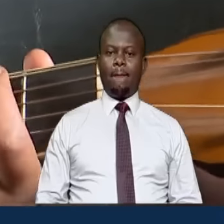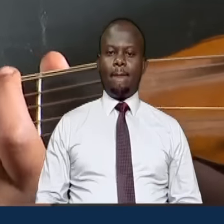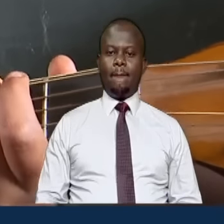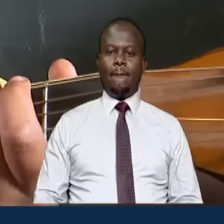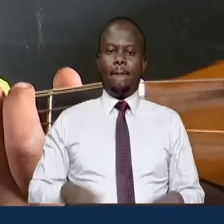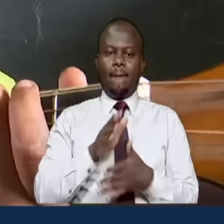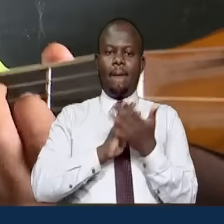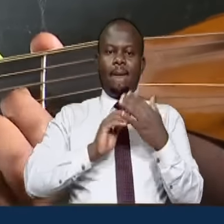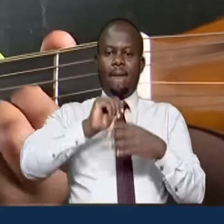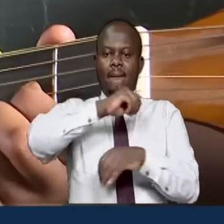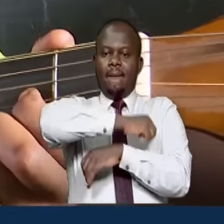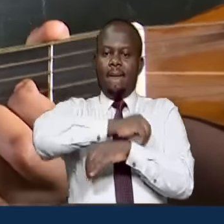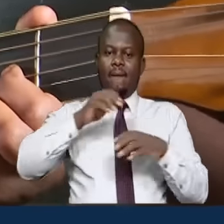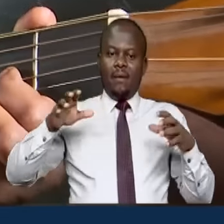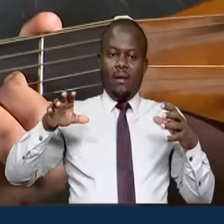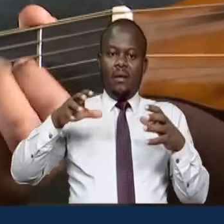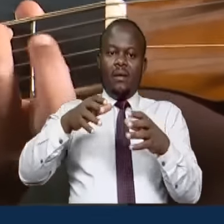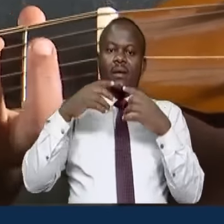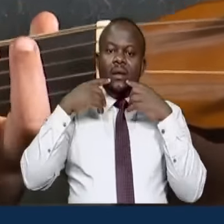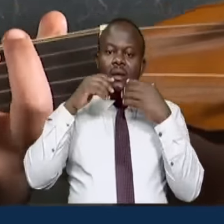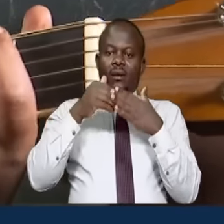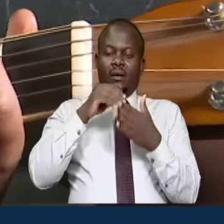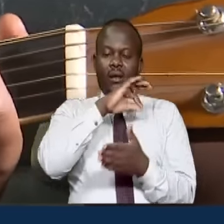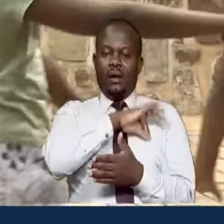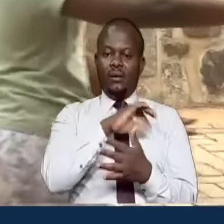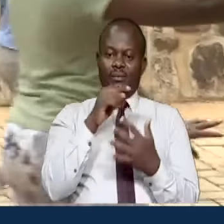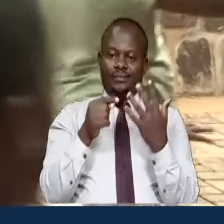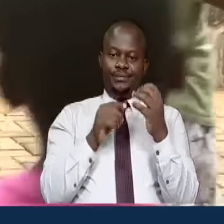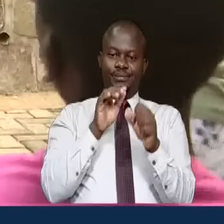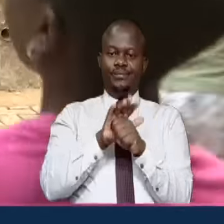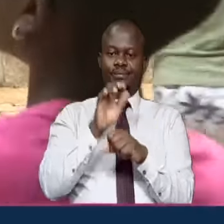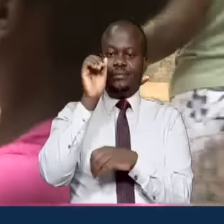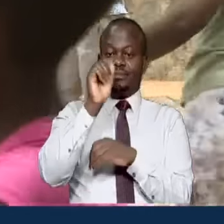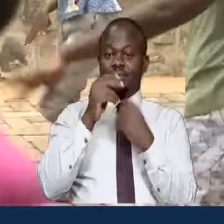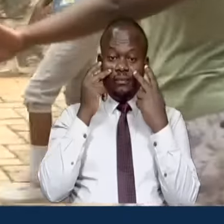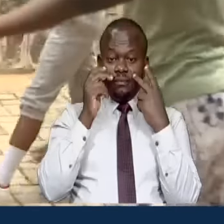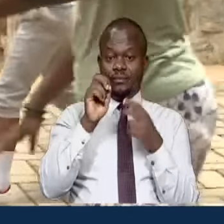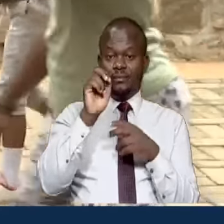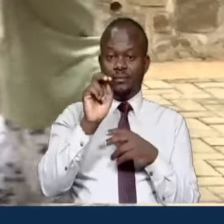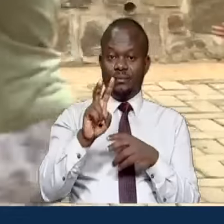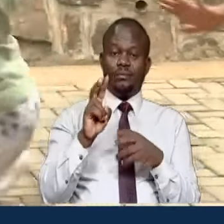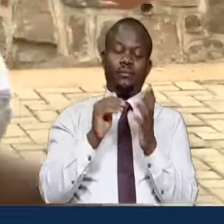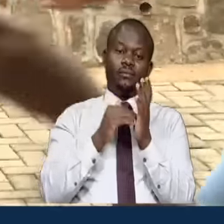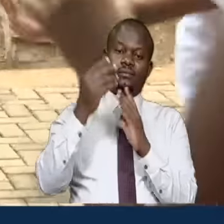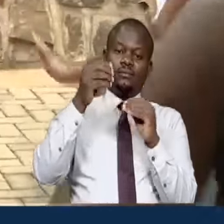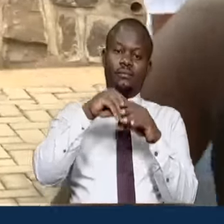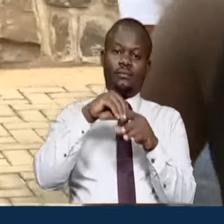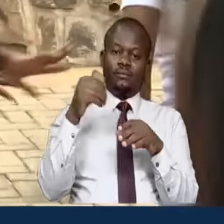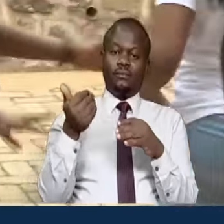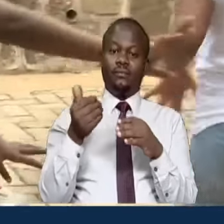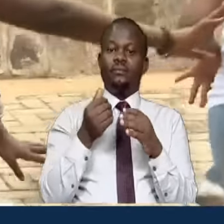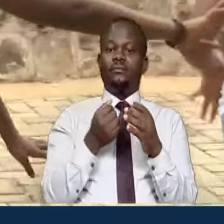Bamwe abanyeshuri bahahurira bemeza ko bahungukira byinshi kurenza kwirirwa bareba televiziyo no kujya mu bindi